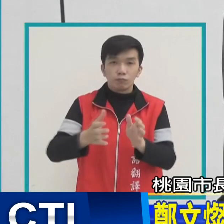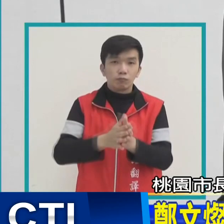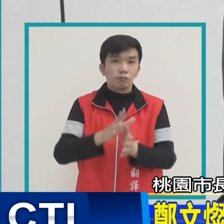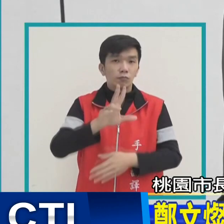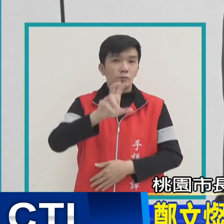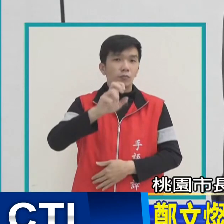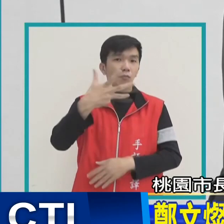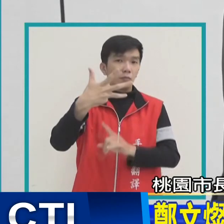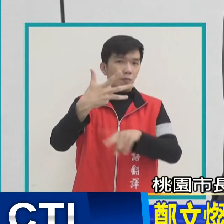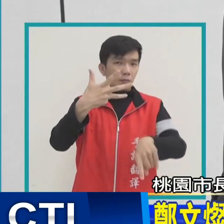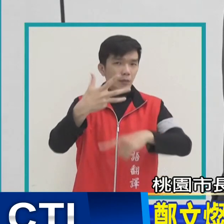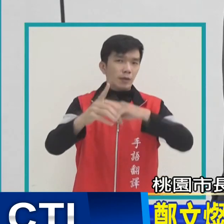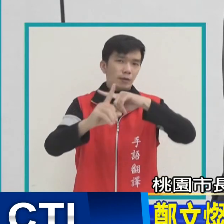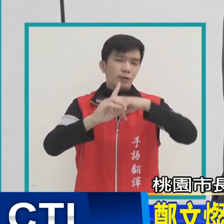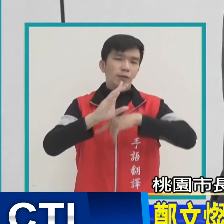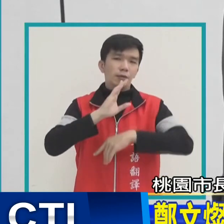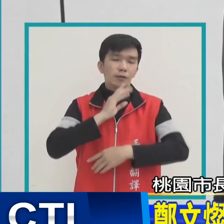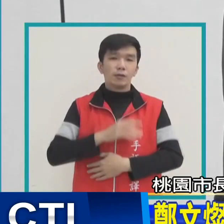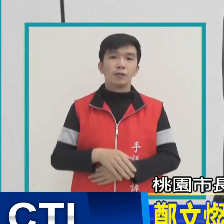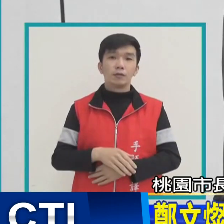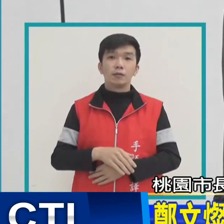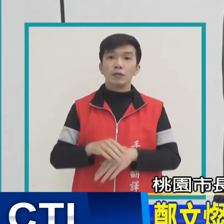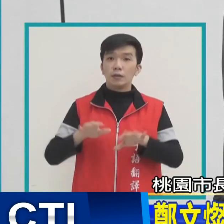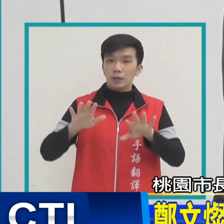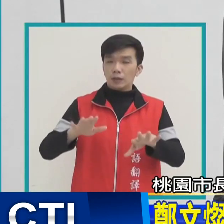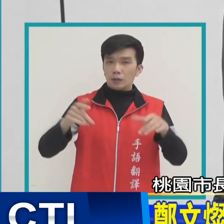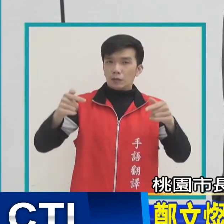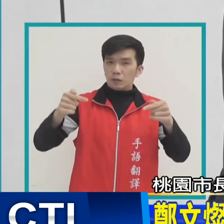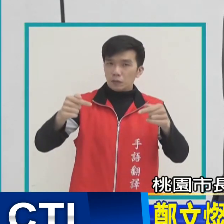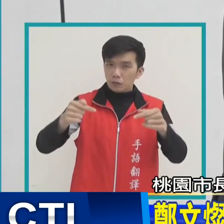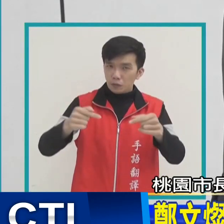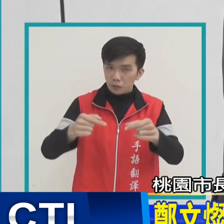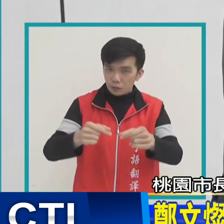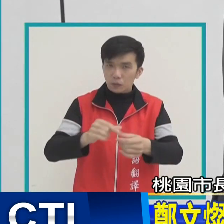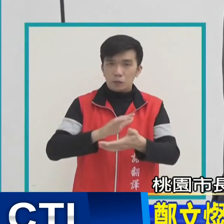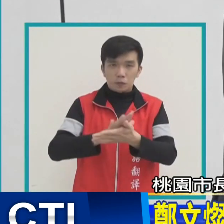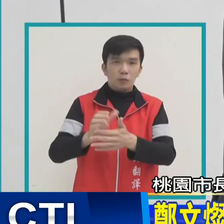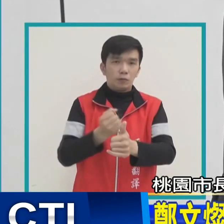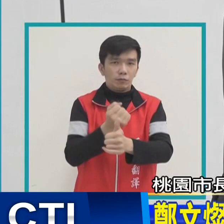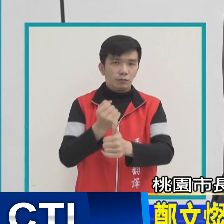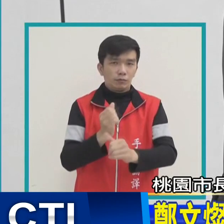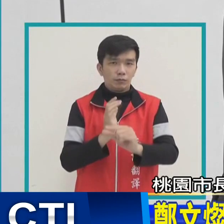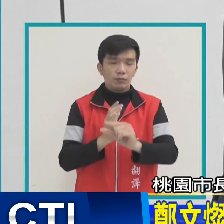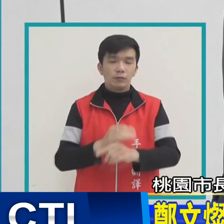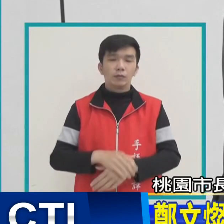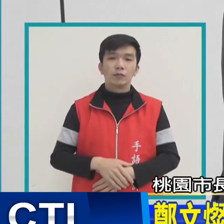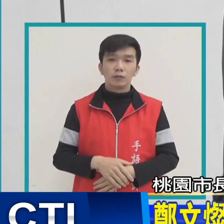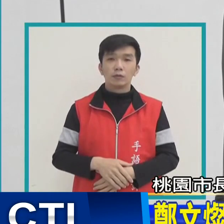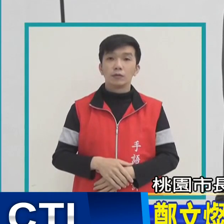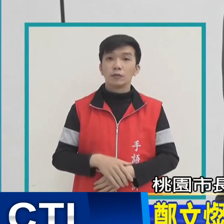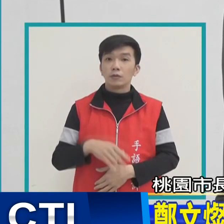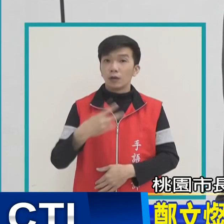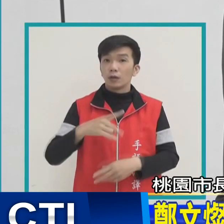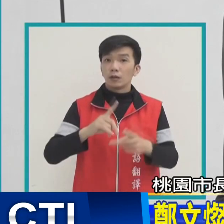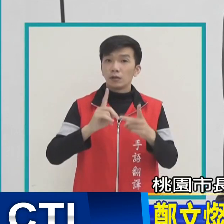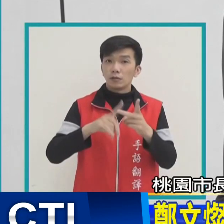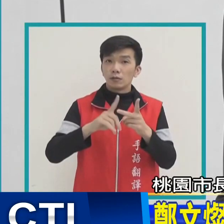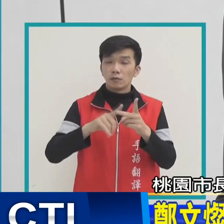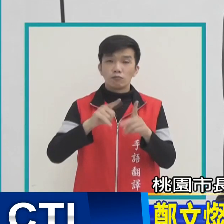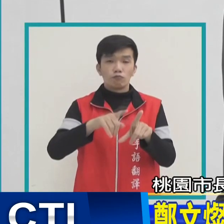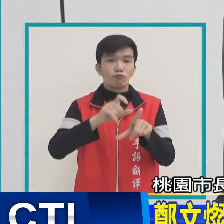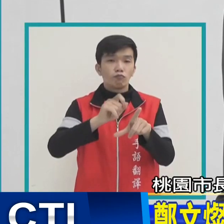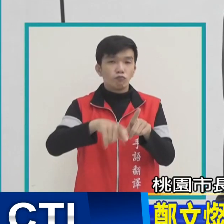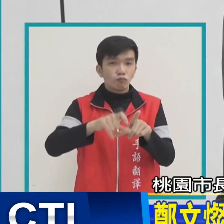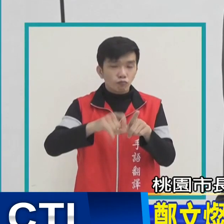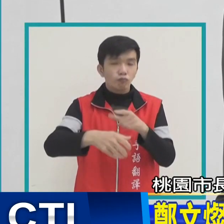是这亚旭案已经慢慢在清零。那另外我们进行了企业的移工的快筛，那已